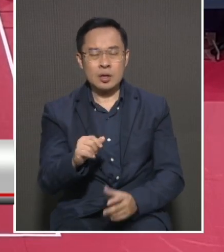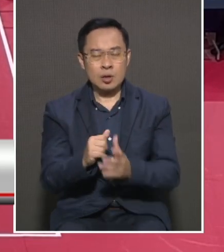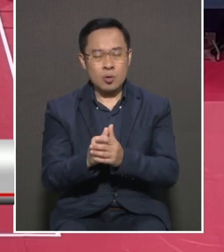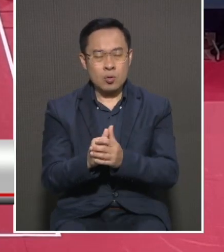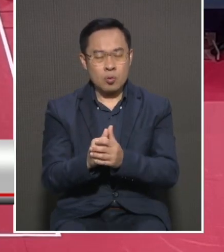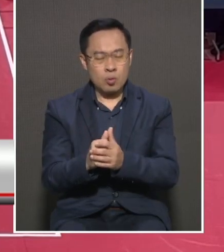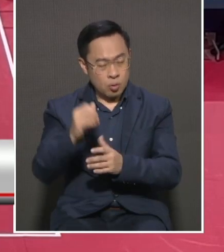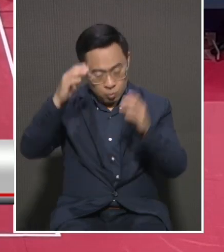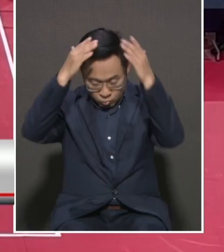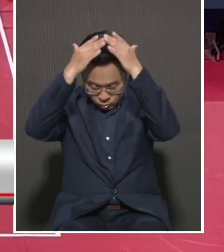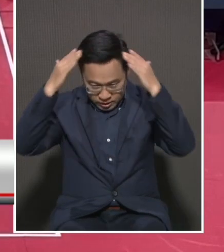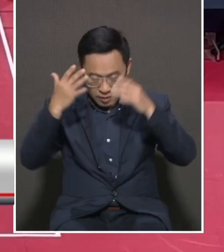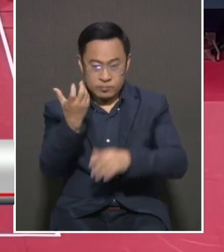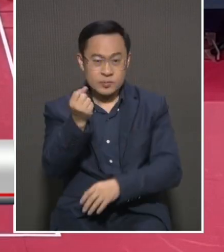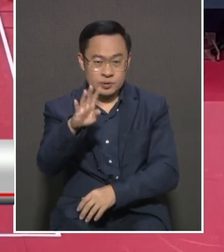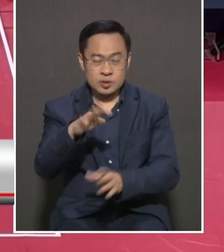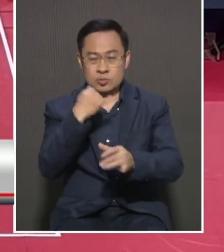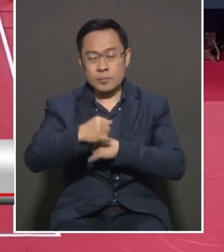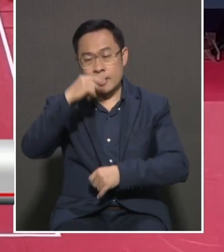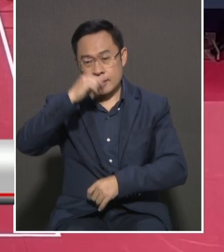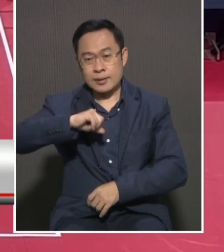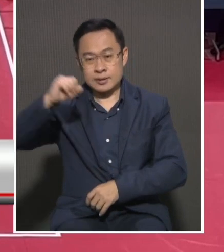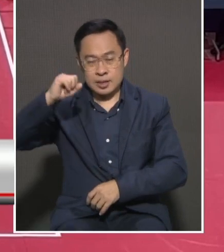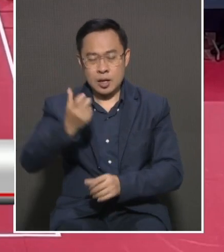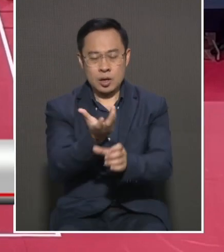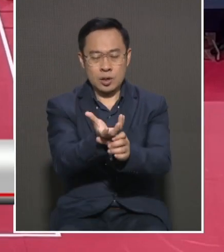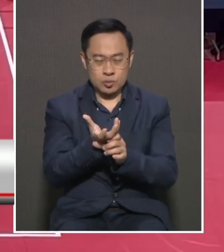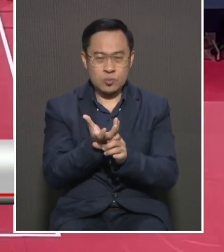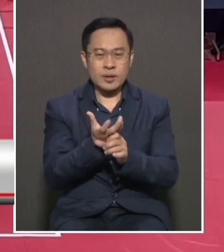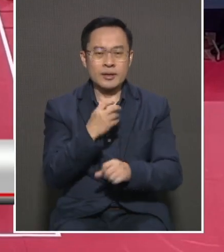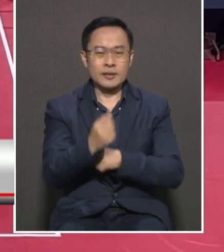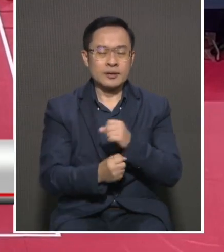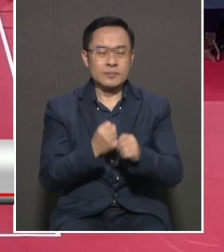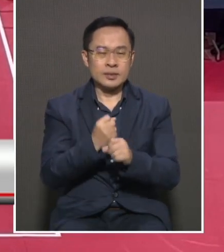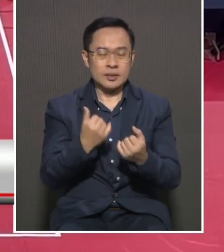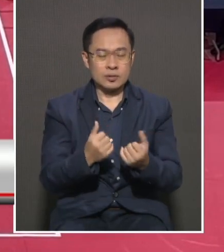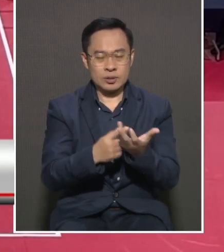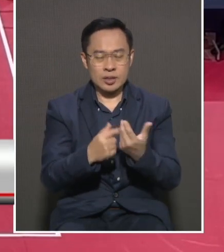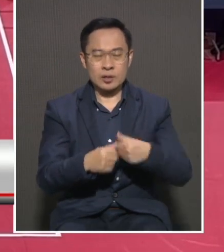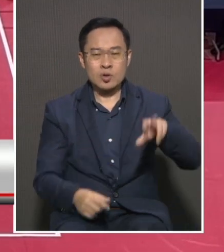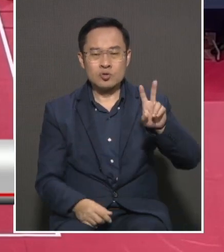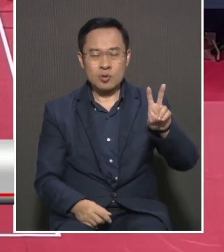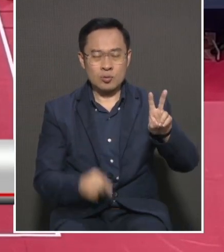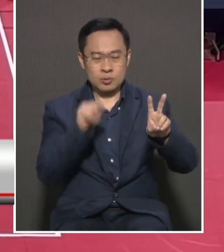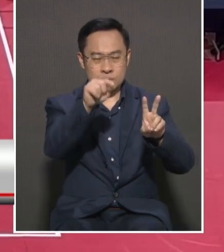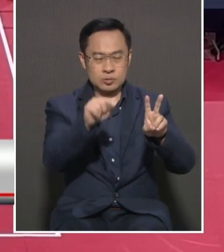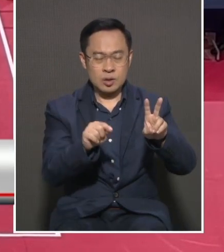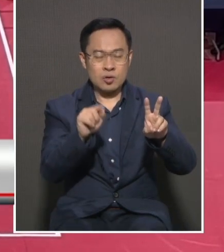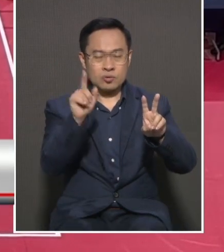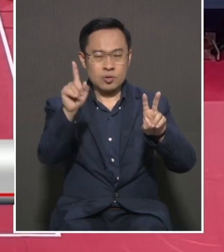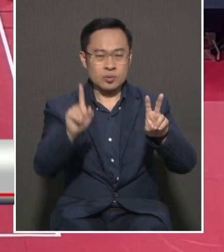สาวไทยนะคะก็พลิกสถานการณ์กลับมาเอาชนะเวียดนามได้2-1เซต23-25 21-16